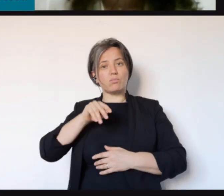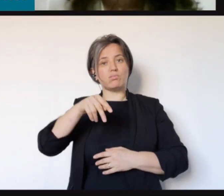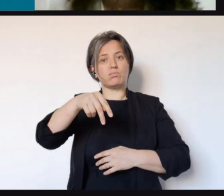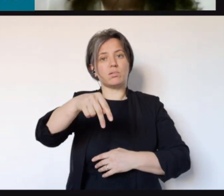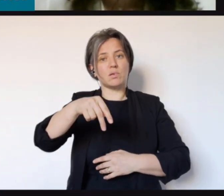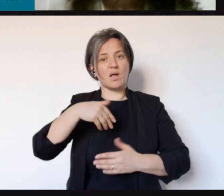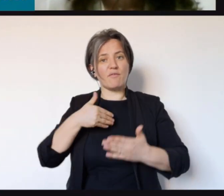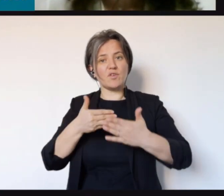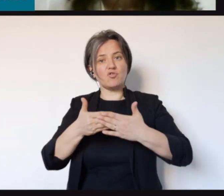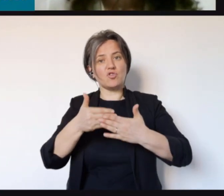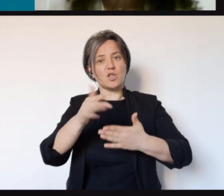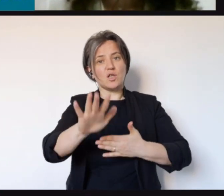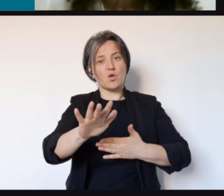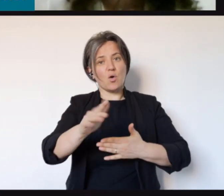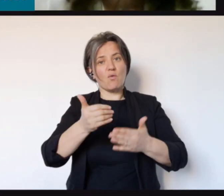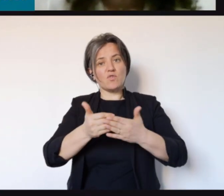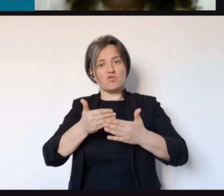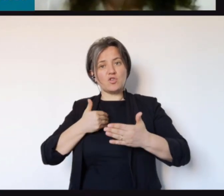dell'altro.